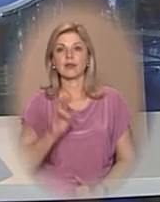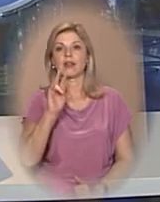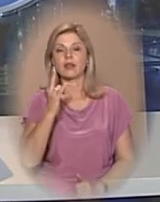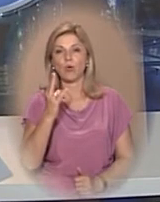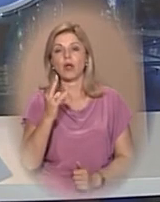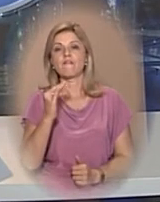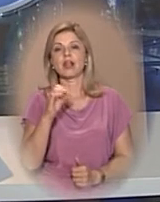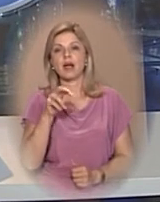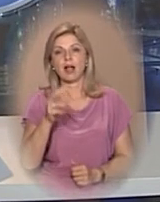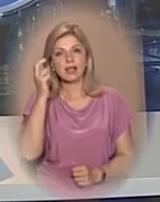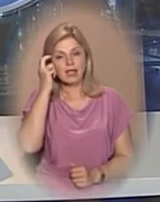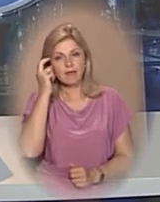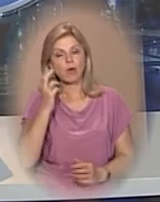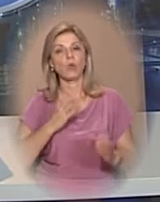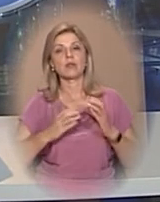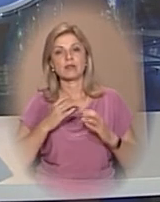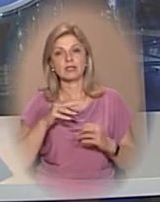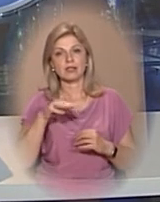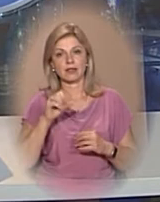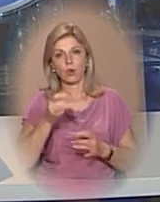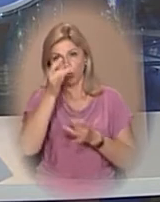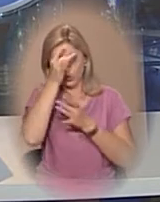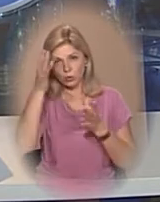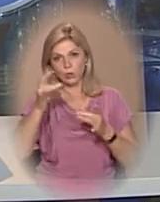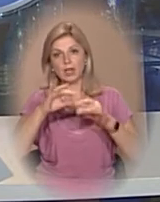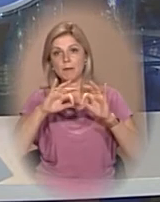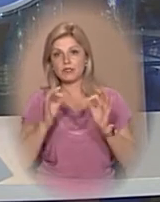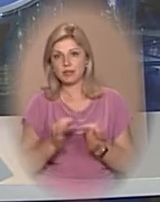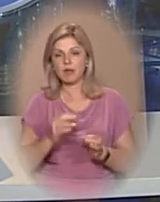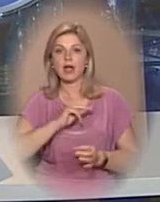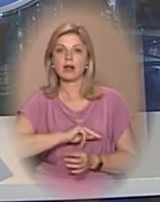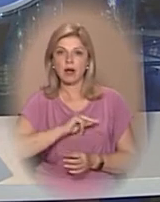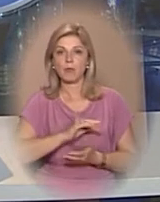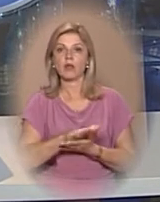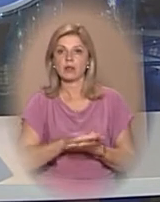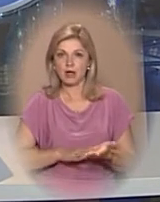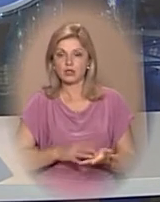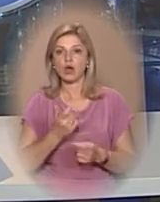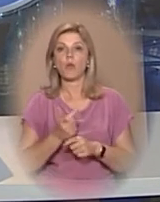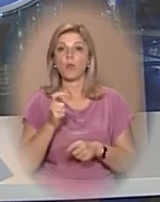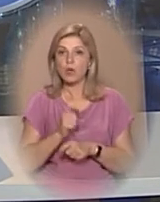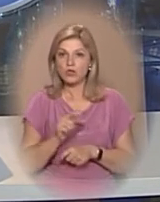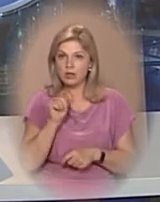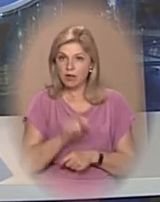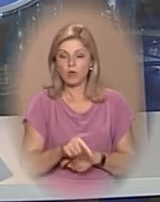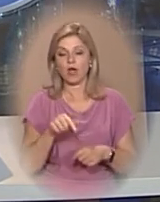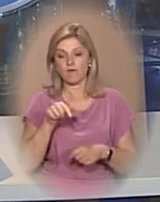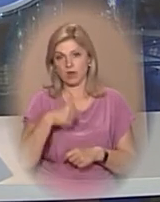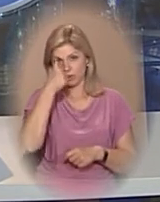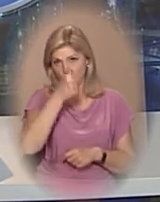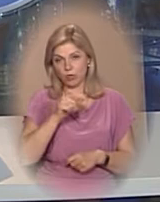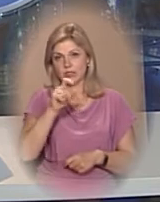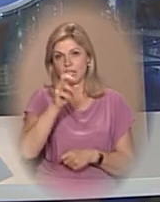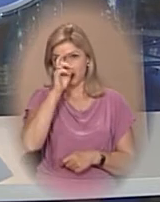Миколаївська філія Київського національного університету культури і мистецтв працюватиме й надалі. Більше того, цьогоріч за державні